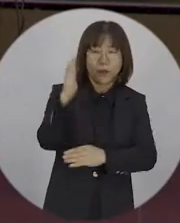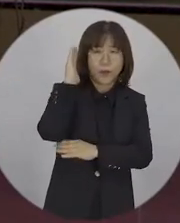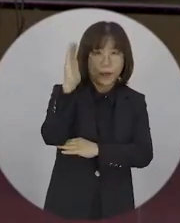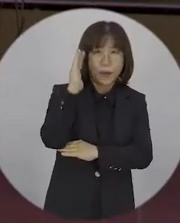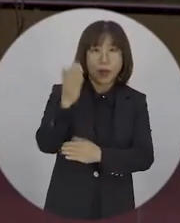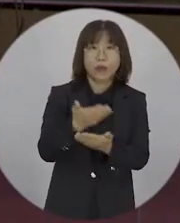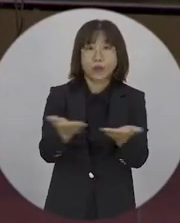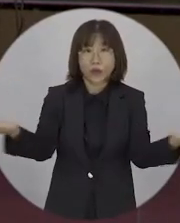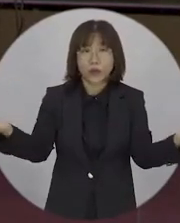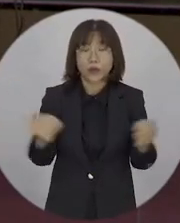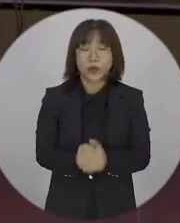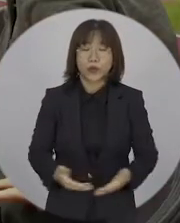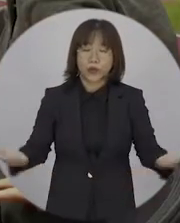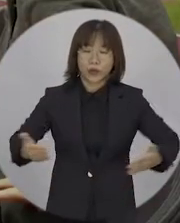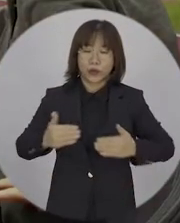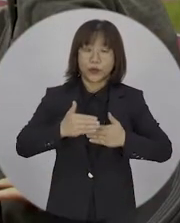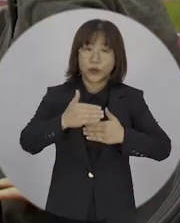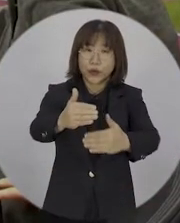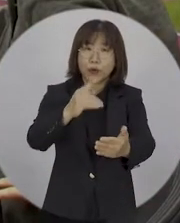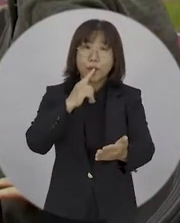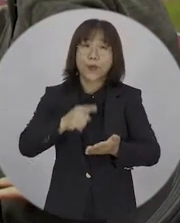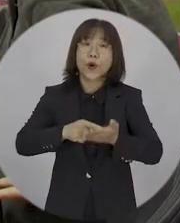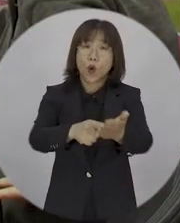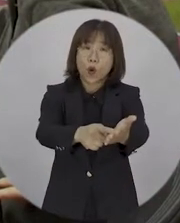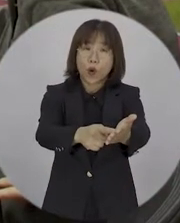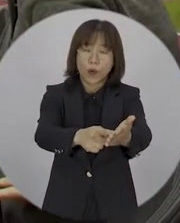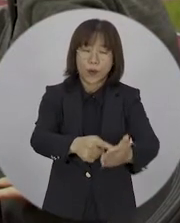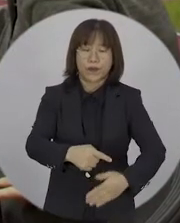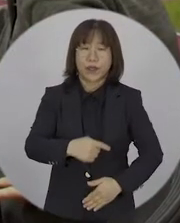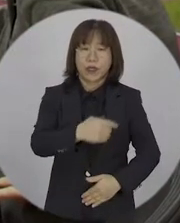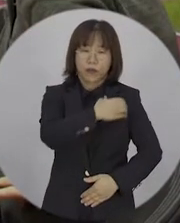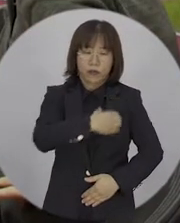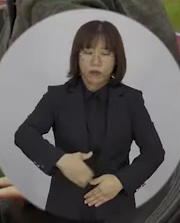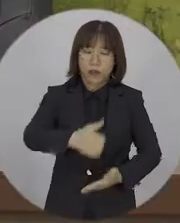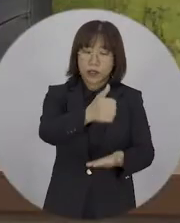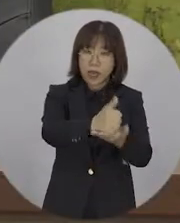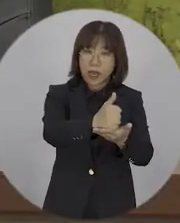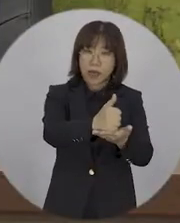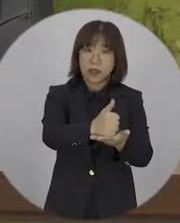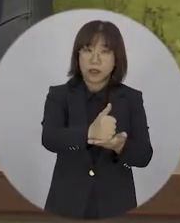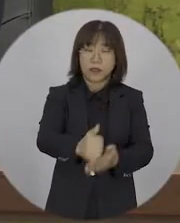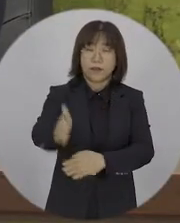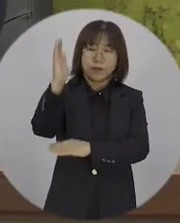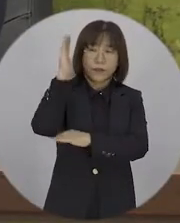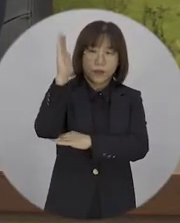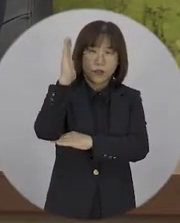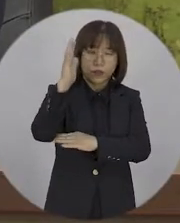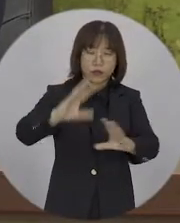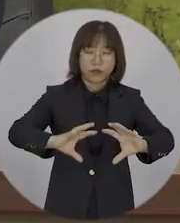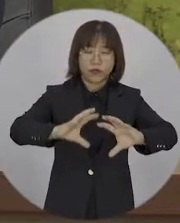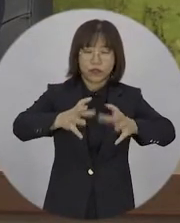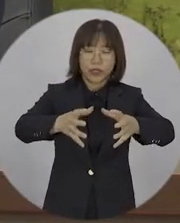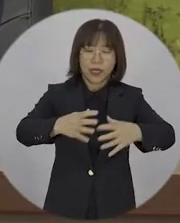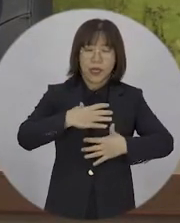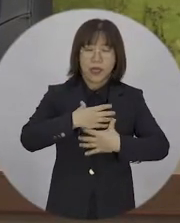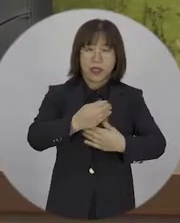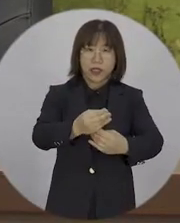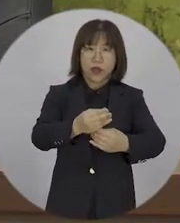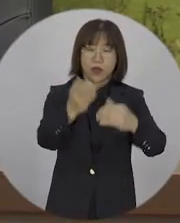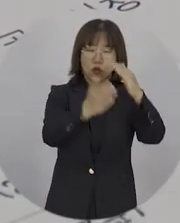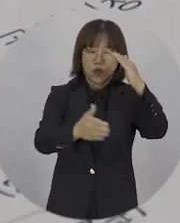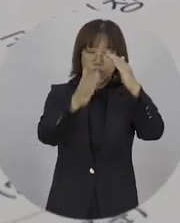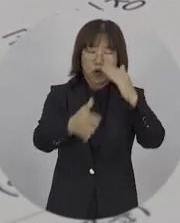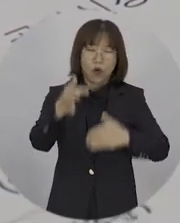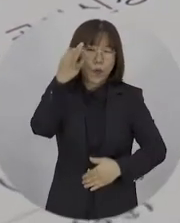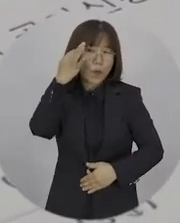이어진 사업 경과보고 에는 위원장인 노현송 강서구청 장애 주제로 강서구 국제안전도시 공인 순 성서 제출에